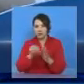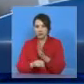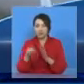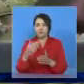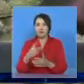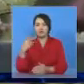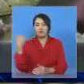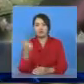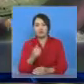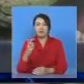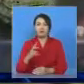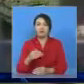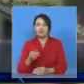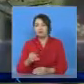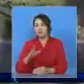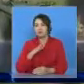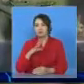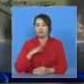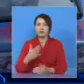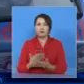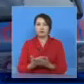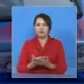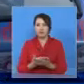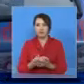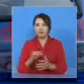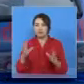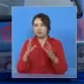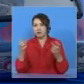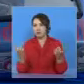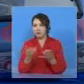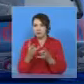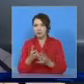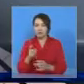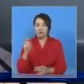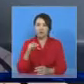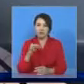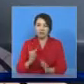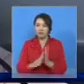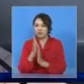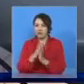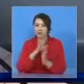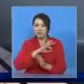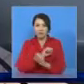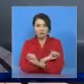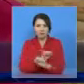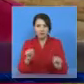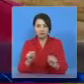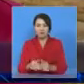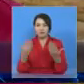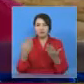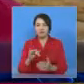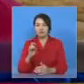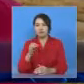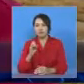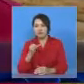екі аптадай зарарсыздандырылған күйде тұрады. Осы уақыт аралығында сақ болған жөн, уланған өсімдіктерді пайдаланбау керек. Қазір біздер құралы